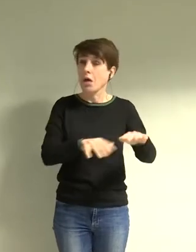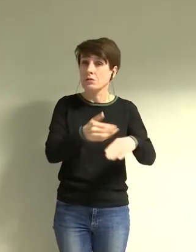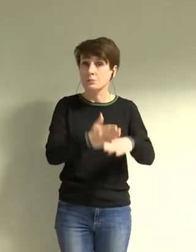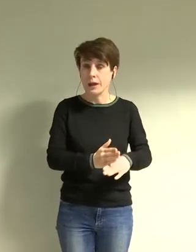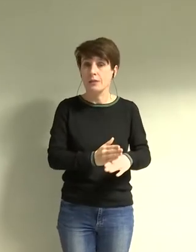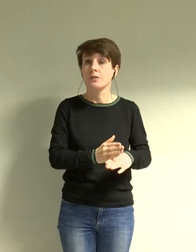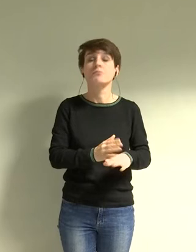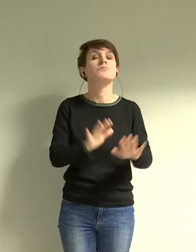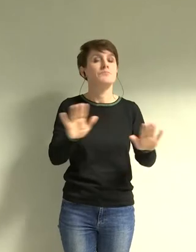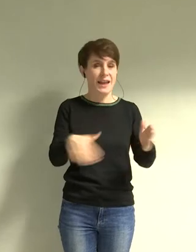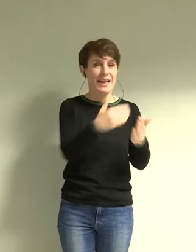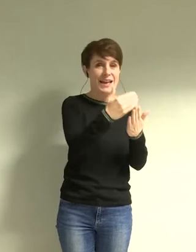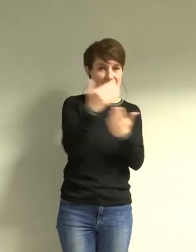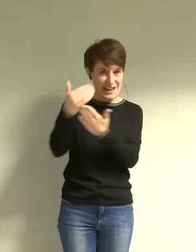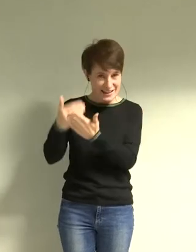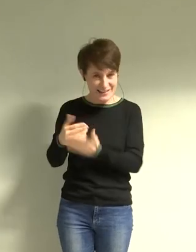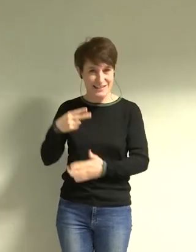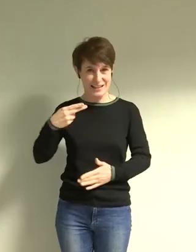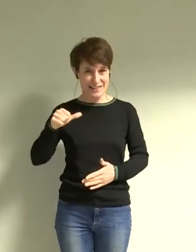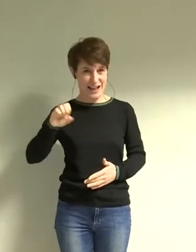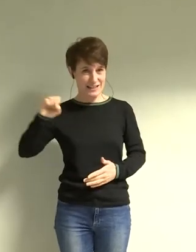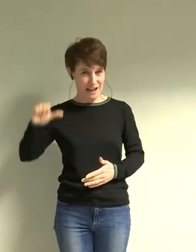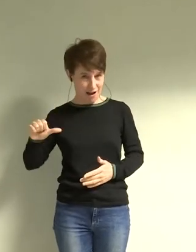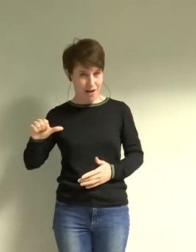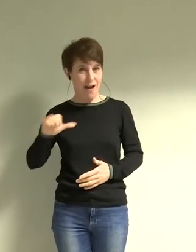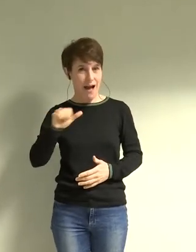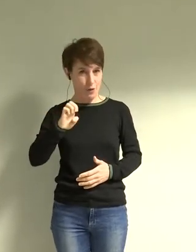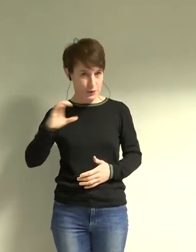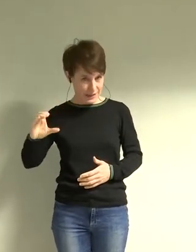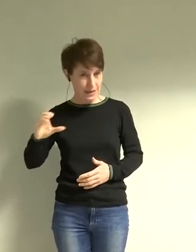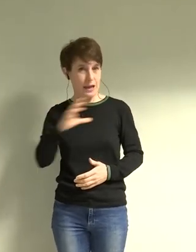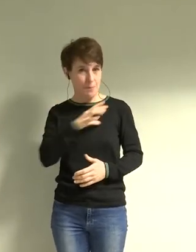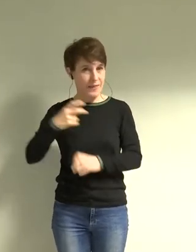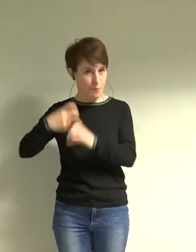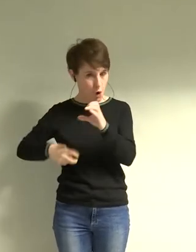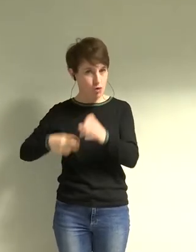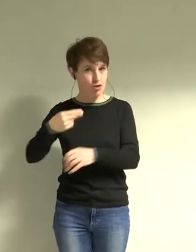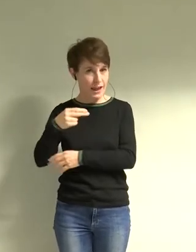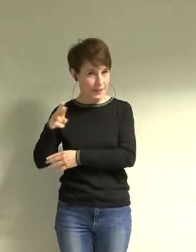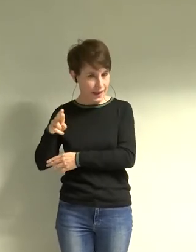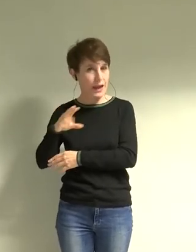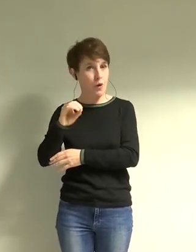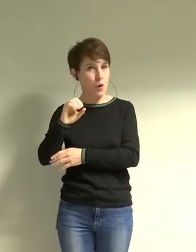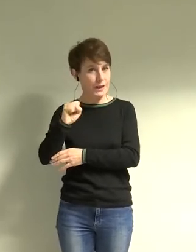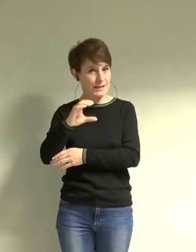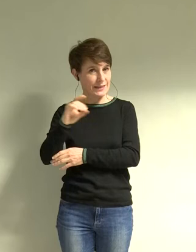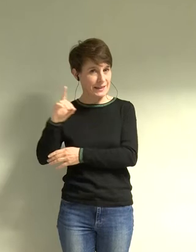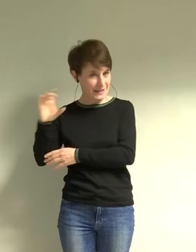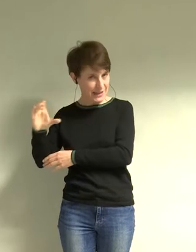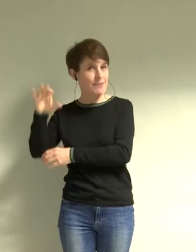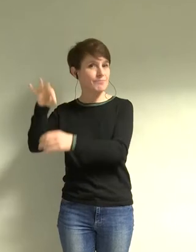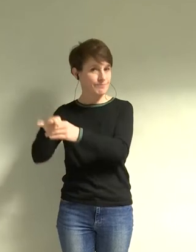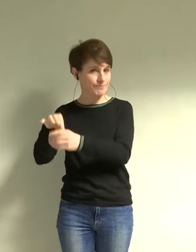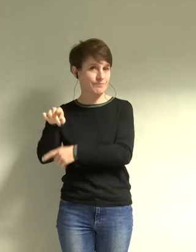liste nasa donc nasa a de ce fait madame ross nerfs et aux essais des décès